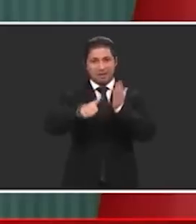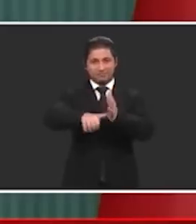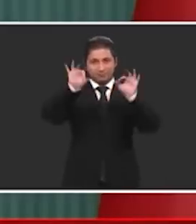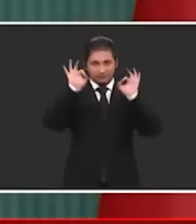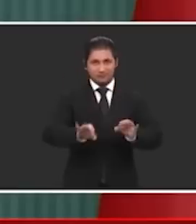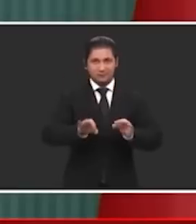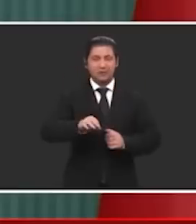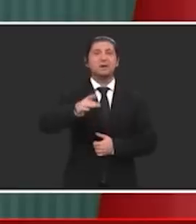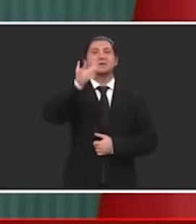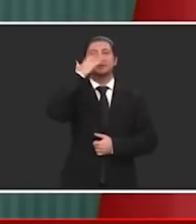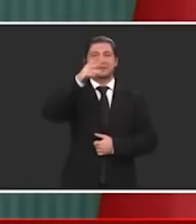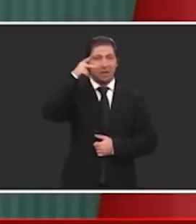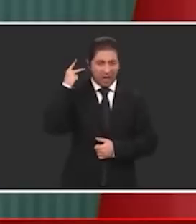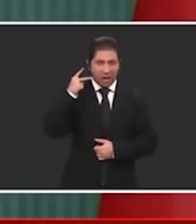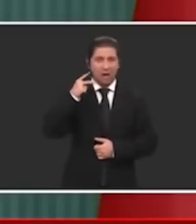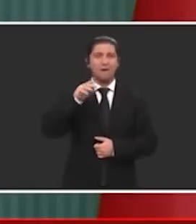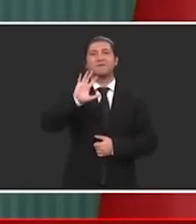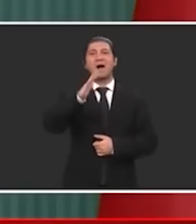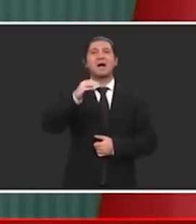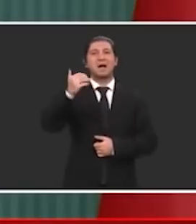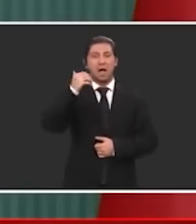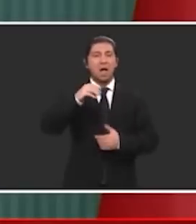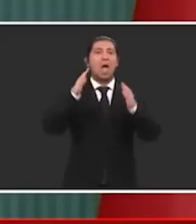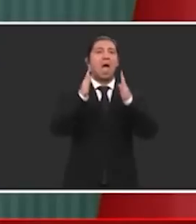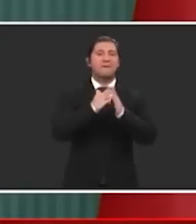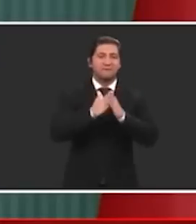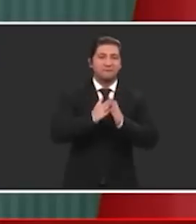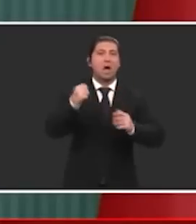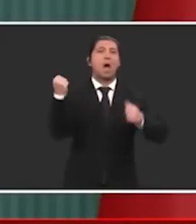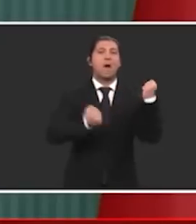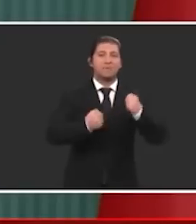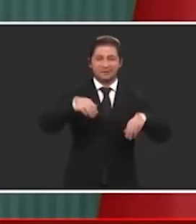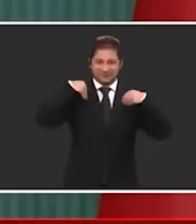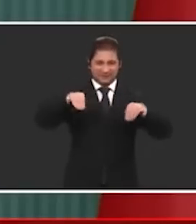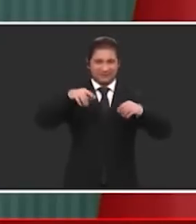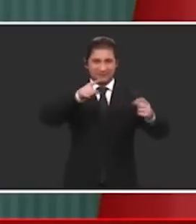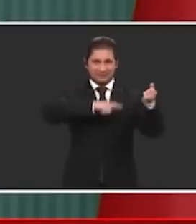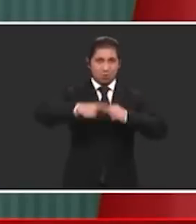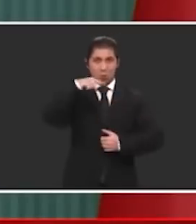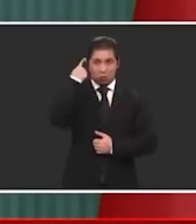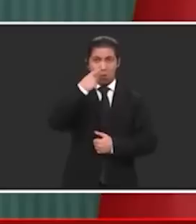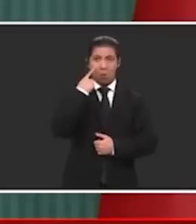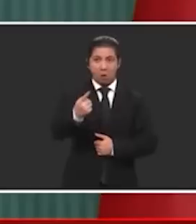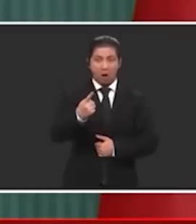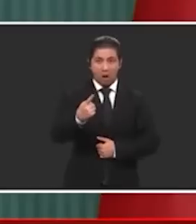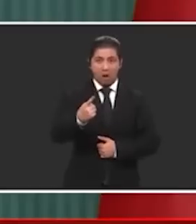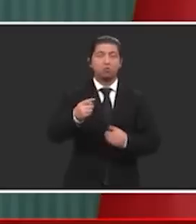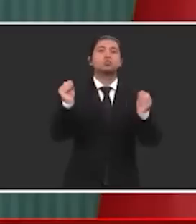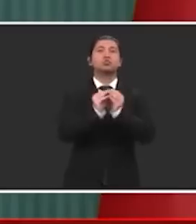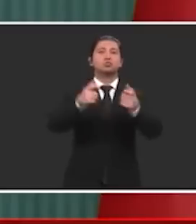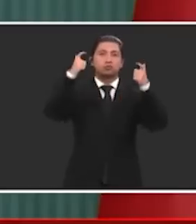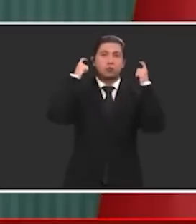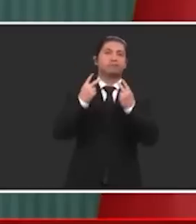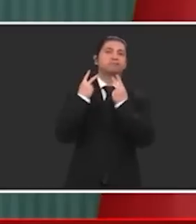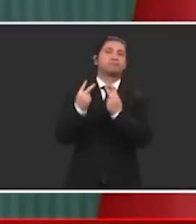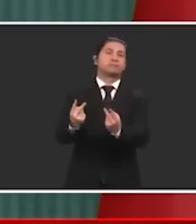itibariyle sahte ve aldatıcı emlak ve otomobil ilanlarından dolayı mesul